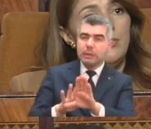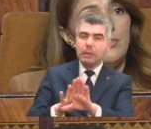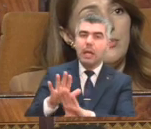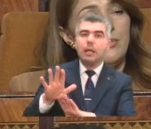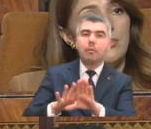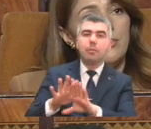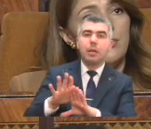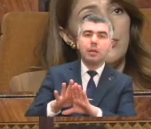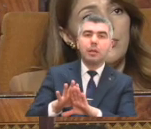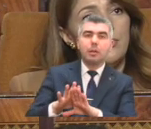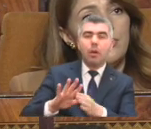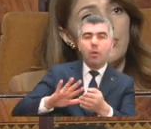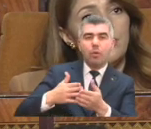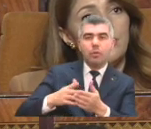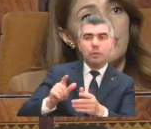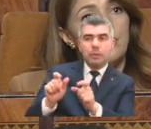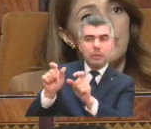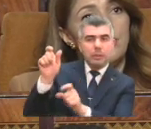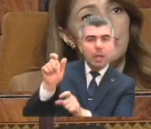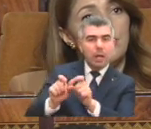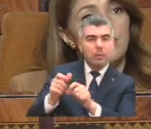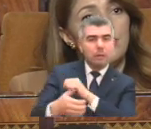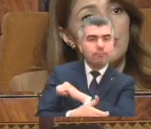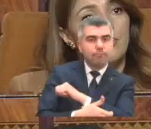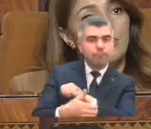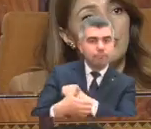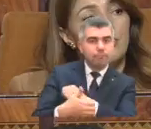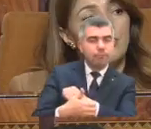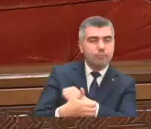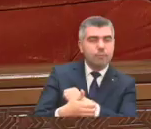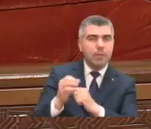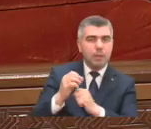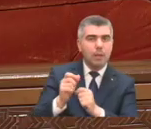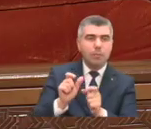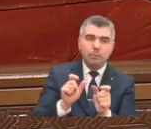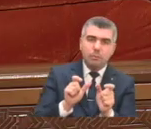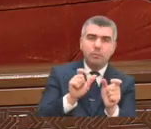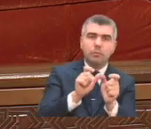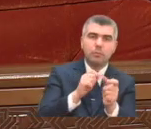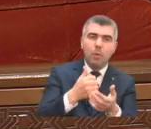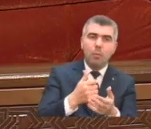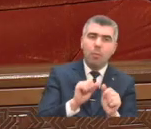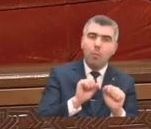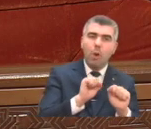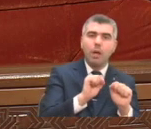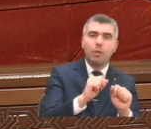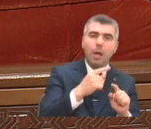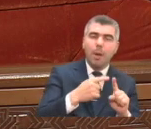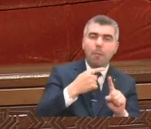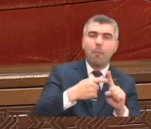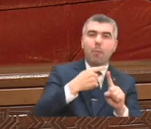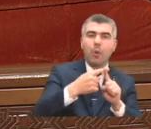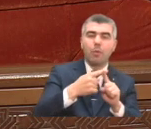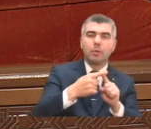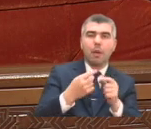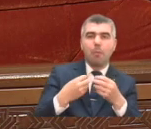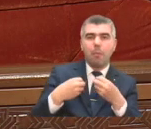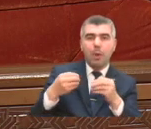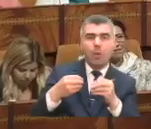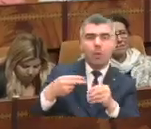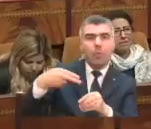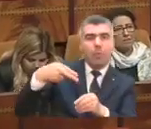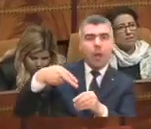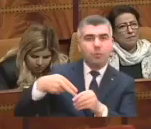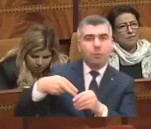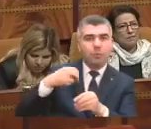مصاحبة لحماية الفئات الاجتماعية الأكثر تأثرا في مواجهة الارتفاعات المهمة لأسعار البنزين